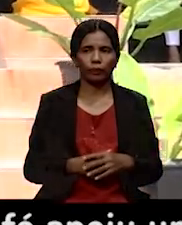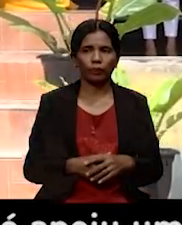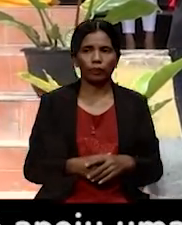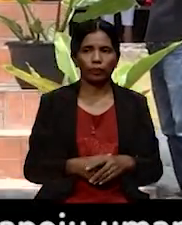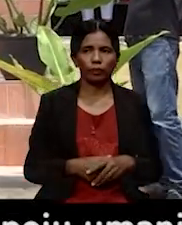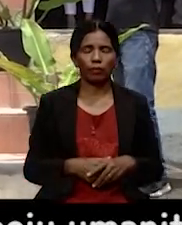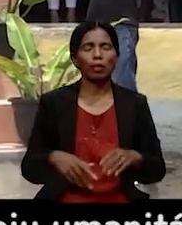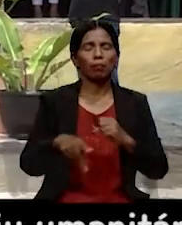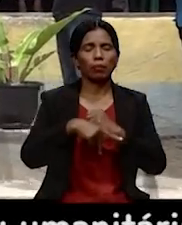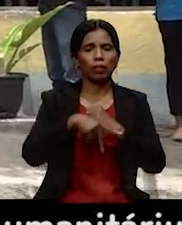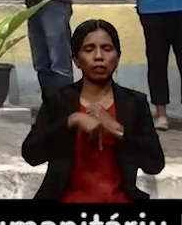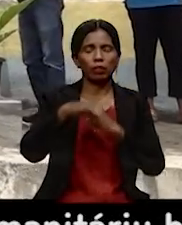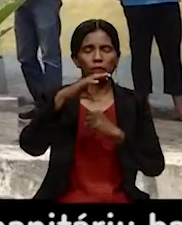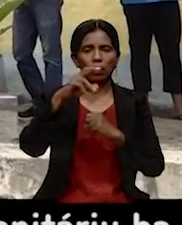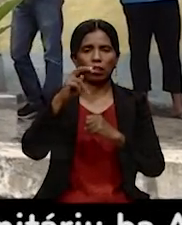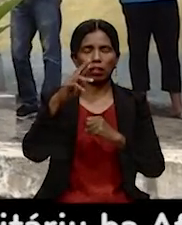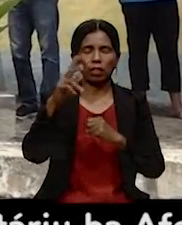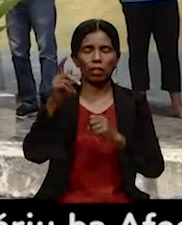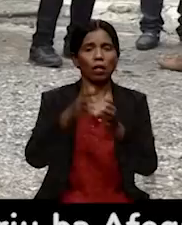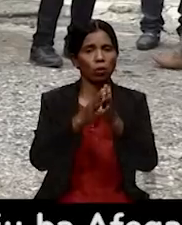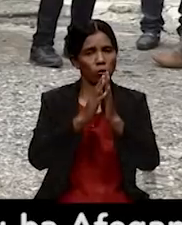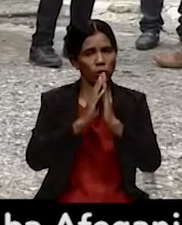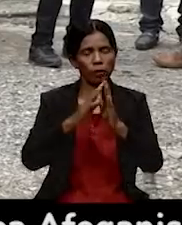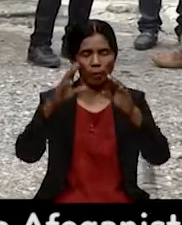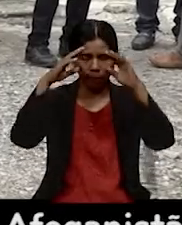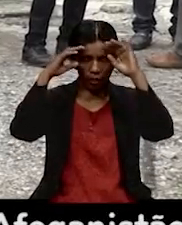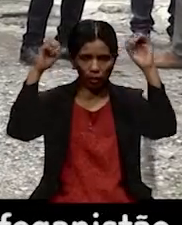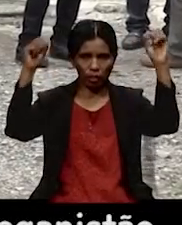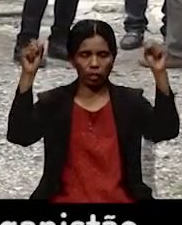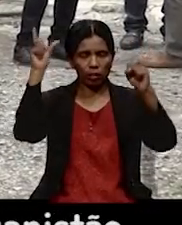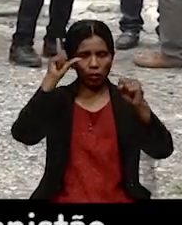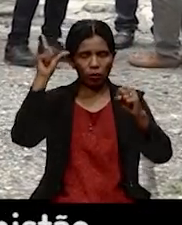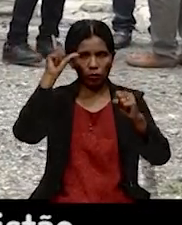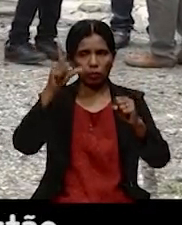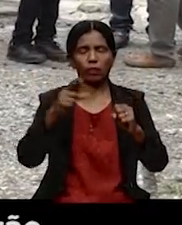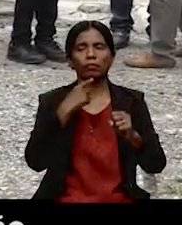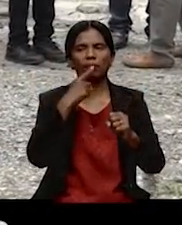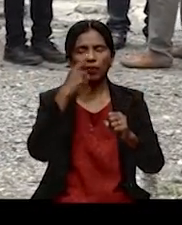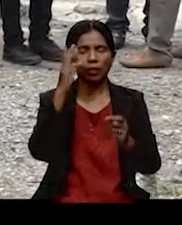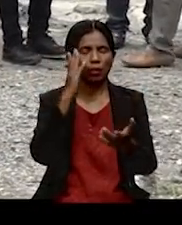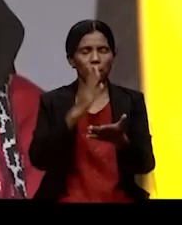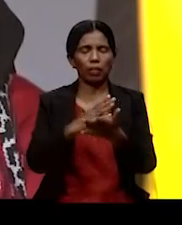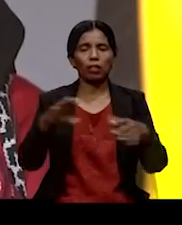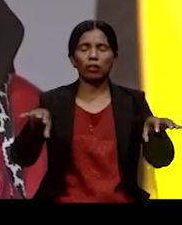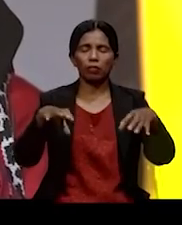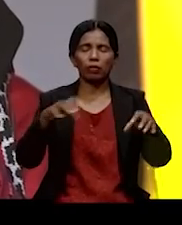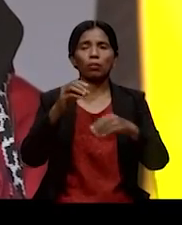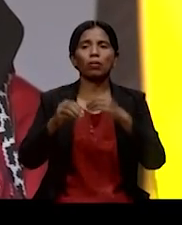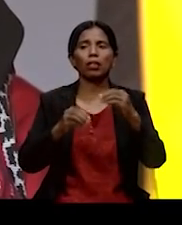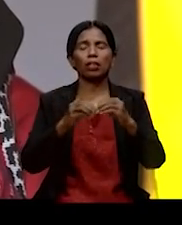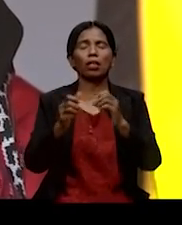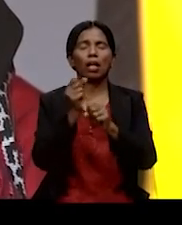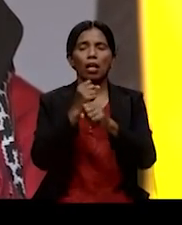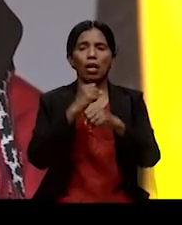Bancada SNRT usung kandidat Presiden Republik Francisco Guterres Luolo atau suspende nia kargo banhira halo kampanye elektoral